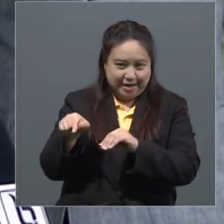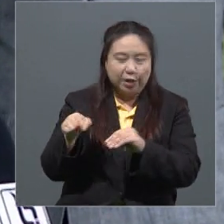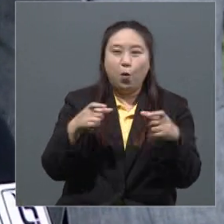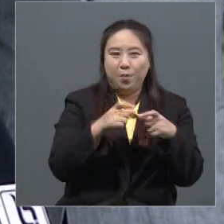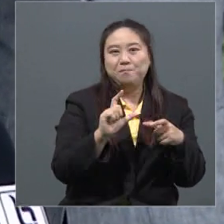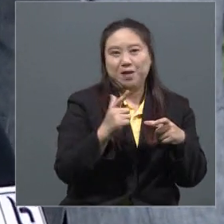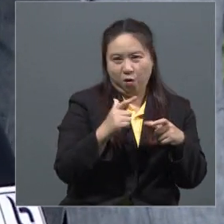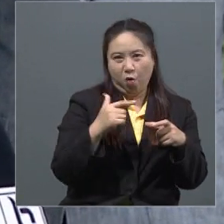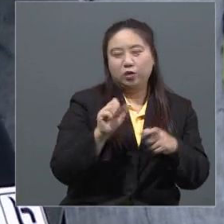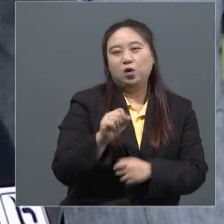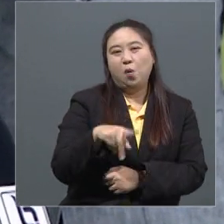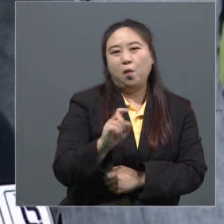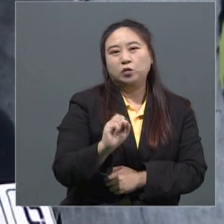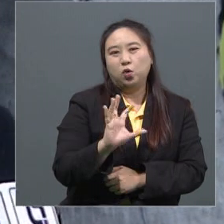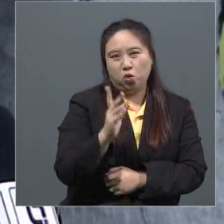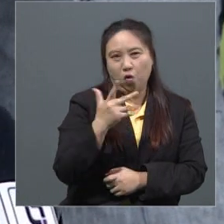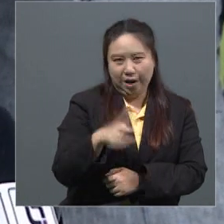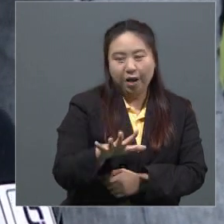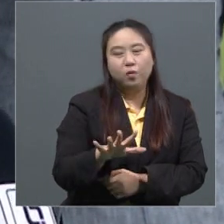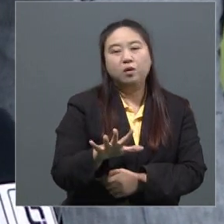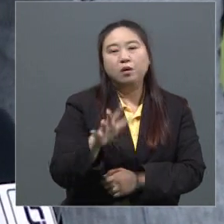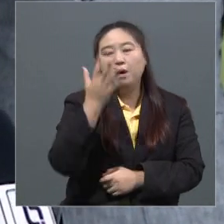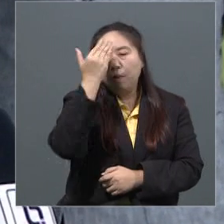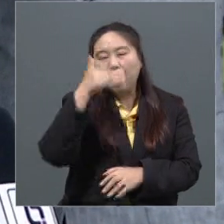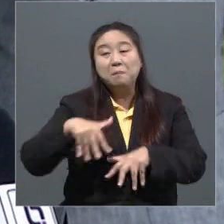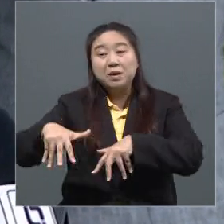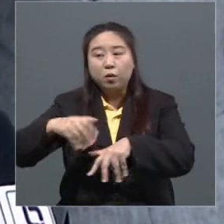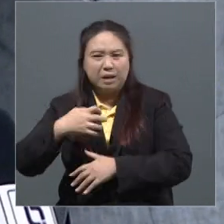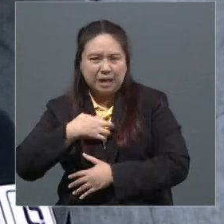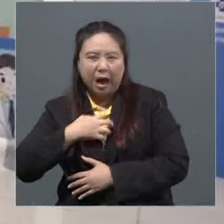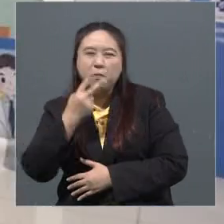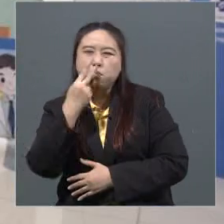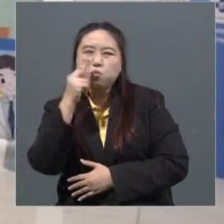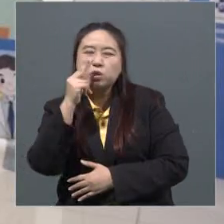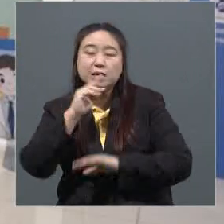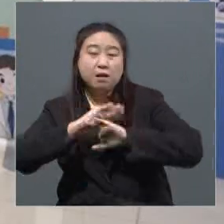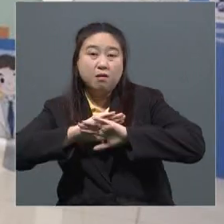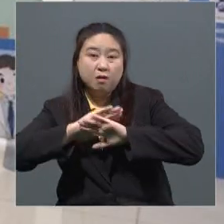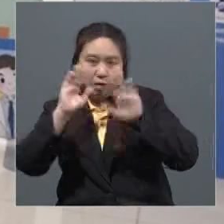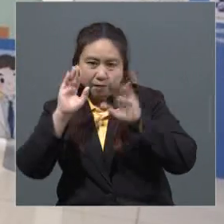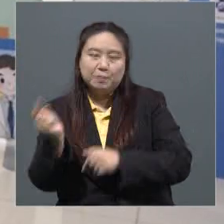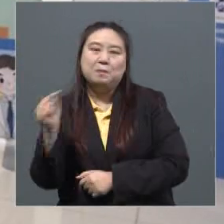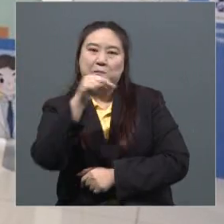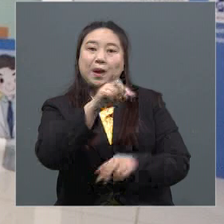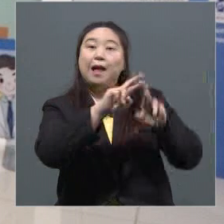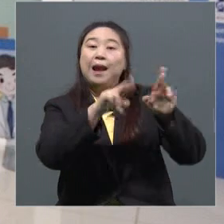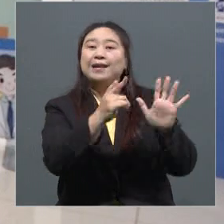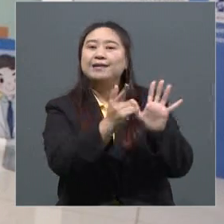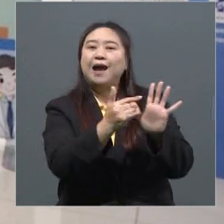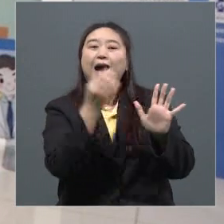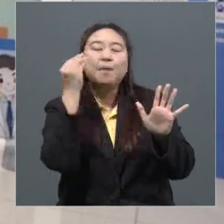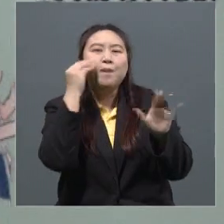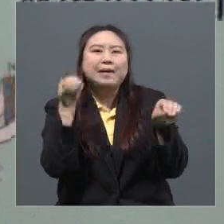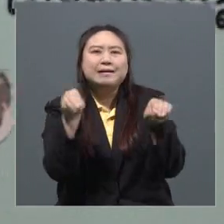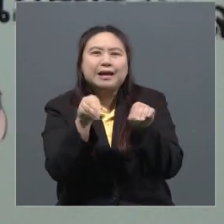ะคะก็ถือว่าเป็นเรื่องที่ดีทีเดียวเนื่องจากประชาชนที่ต้องการเลือกบุหรี่สามารถเข้ามารับบริการที่ร้านยาใกล้บ้านทั่วประเท